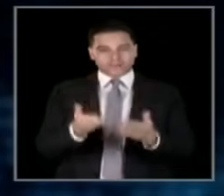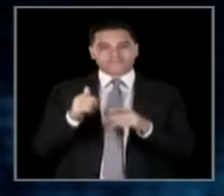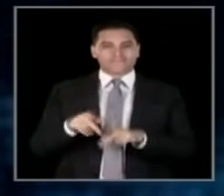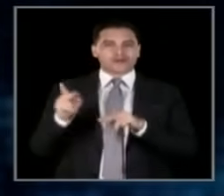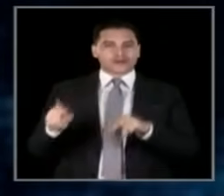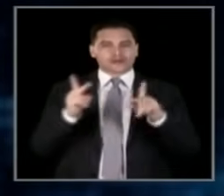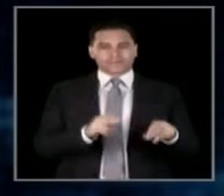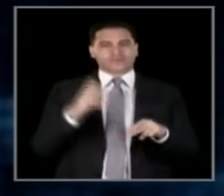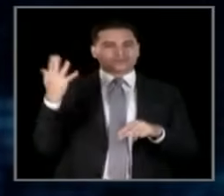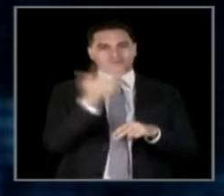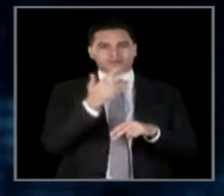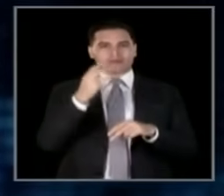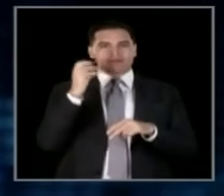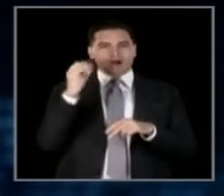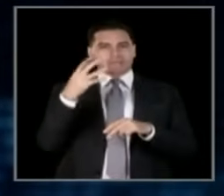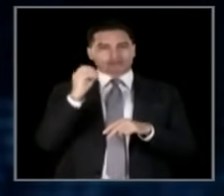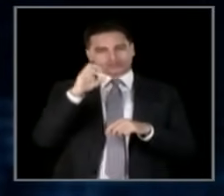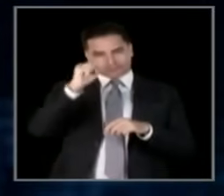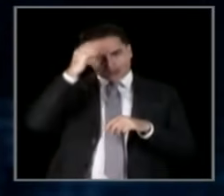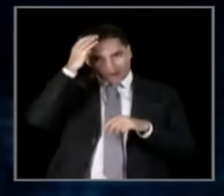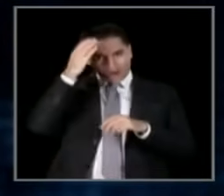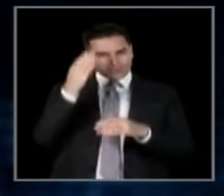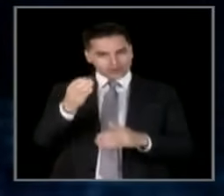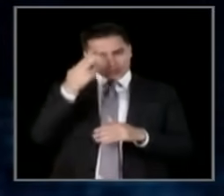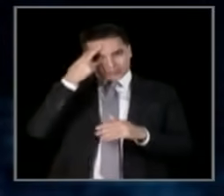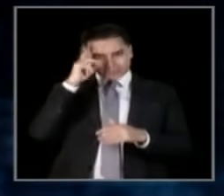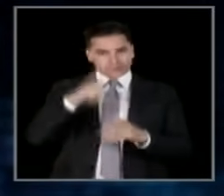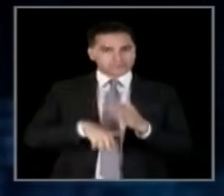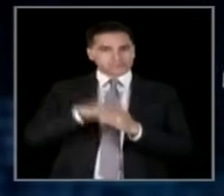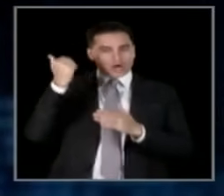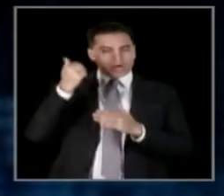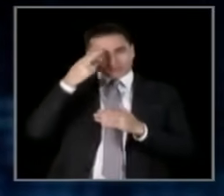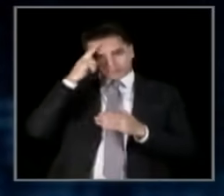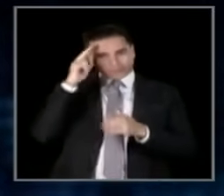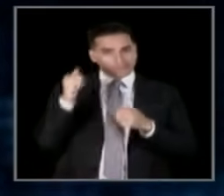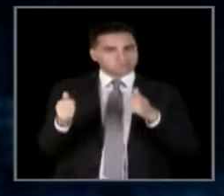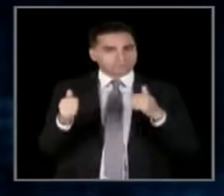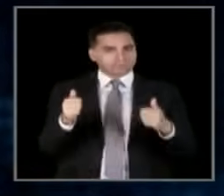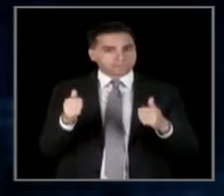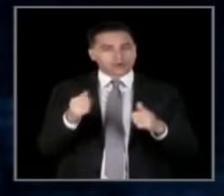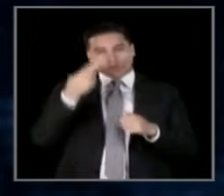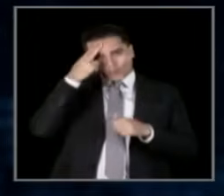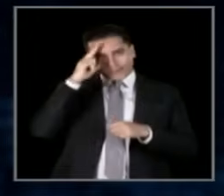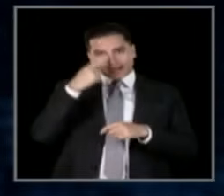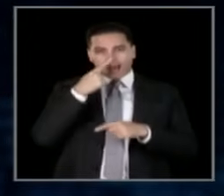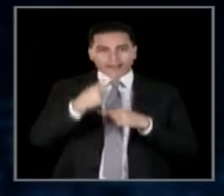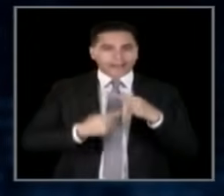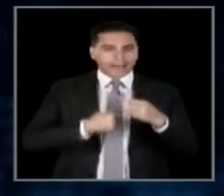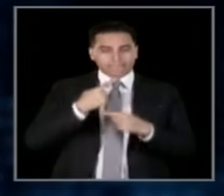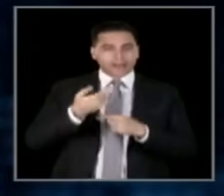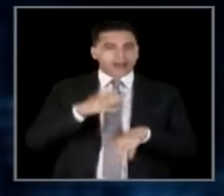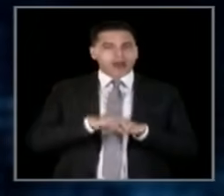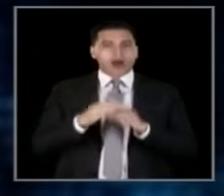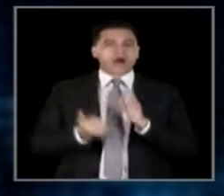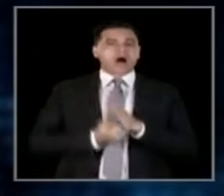مصر. في الموسم الرابع عشر من العباقرة، مين يا ترى اللي حيفوز بكأس البطولة؟ ومين اللي حيحصل